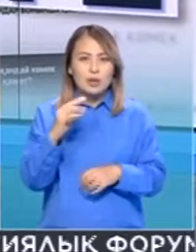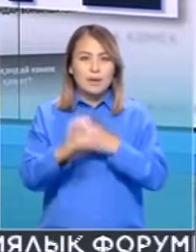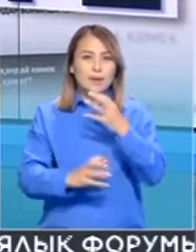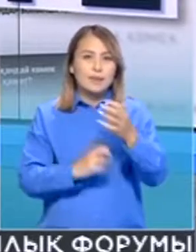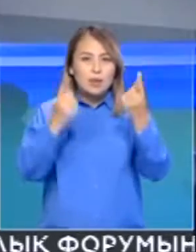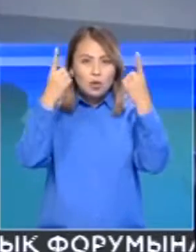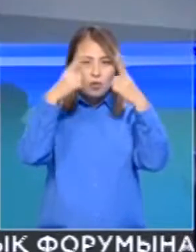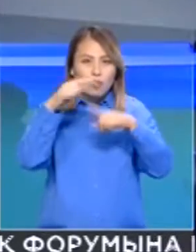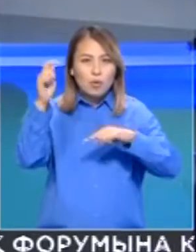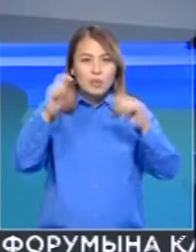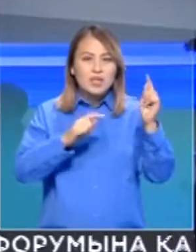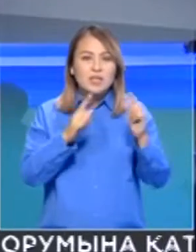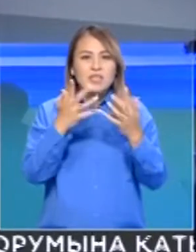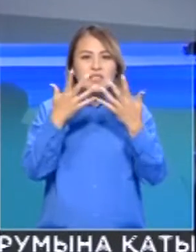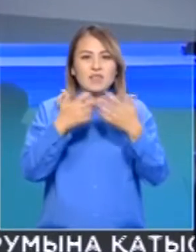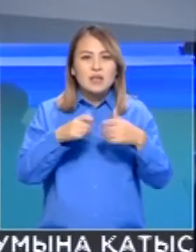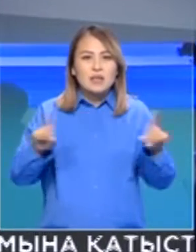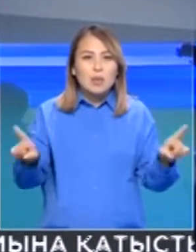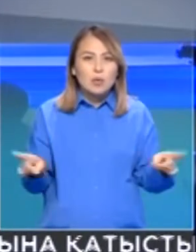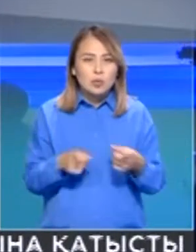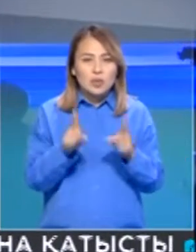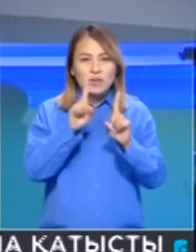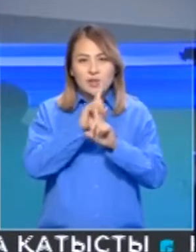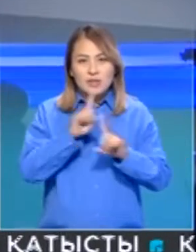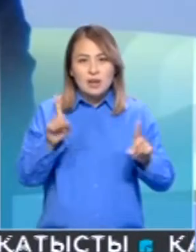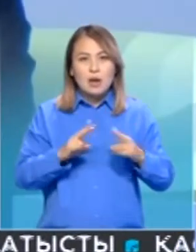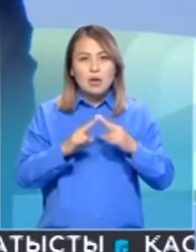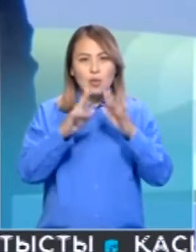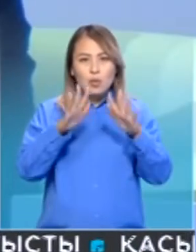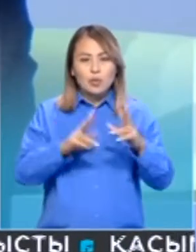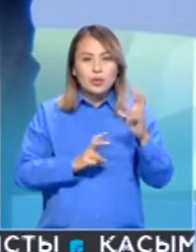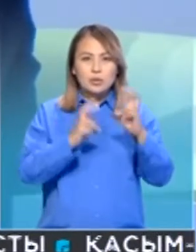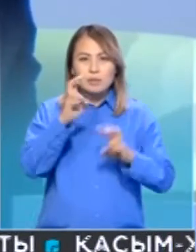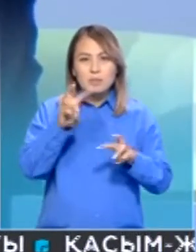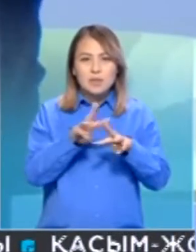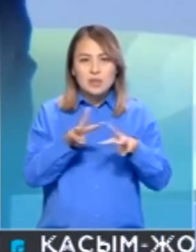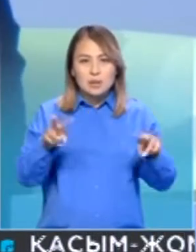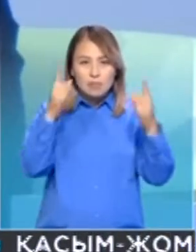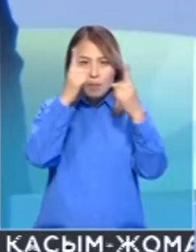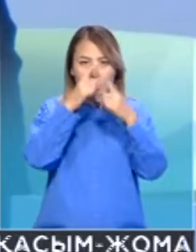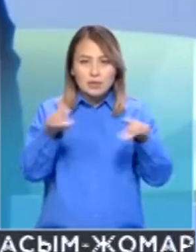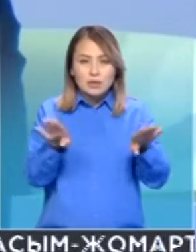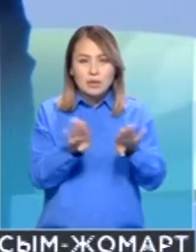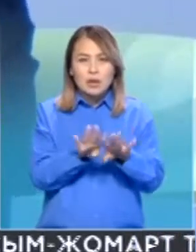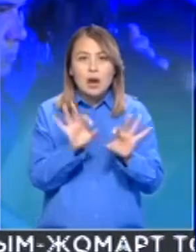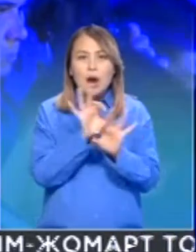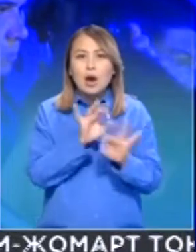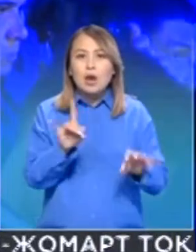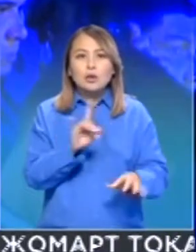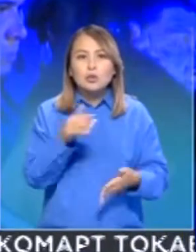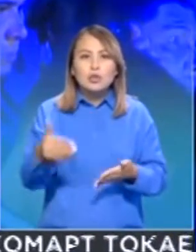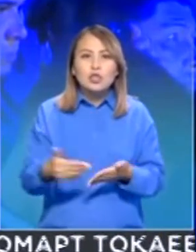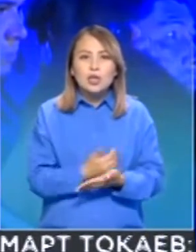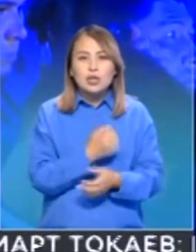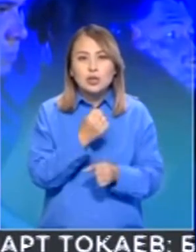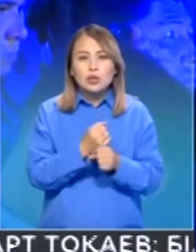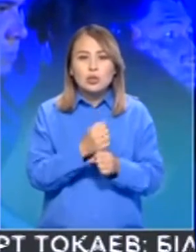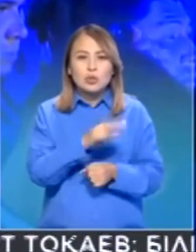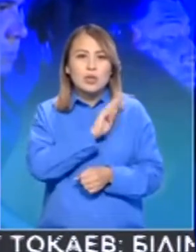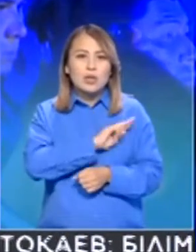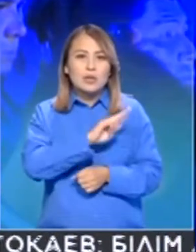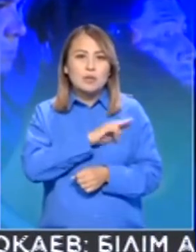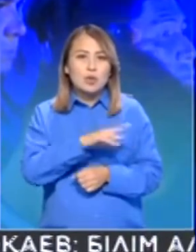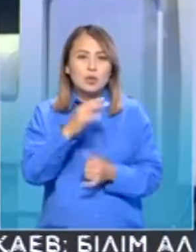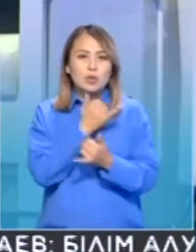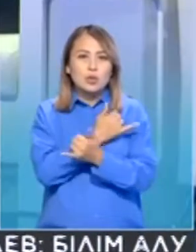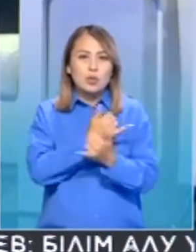Bridge халықаралық технологиялық форумында цифрлық даму, инновациялар және аэроғарыш өнеркәсібі министрі мәлімдеді. Айтуынша, жаңашылдық